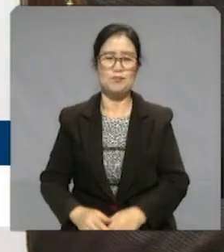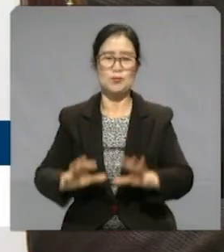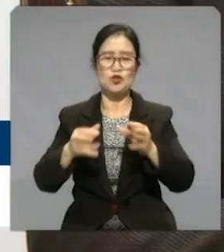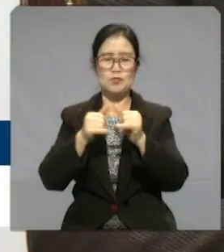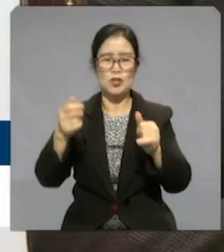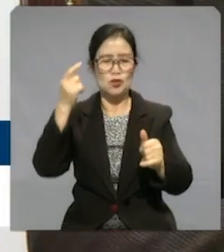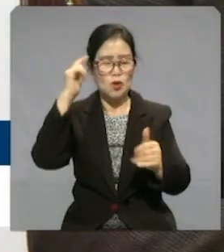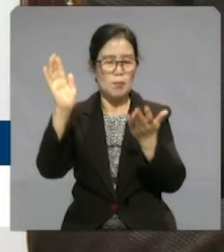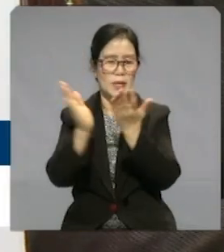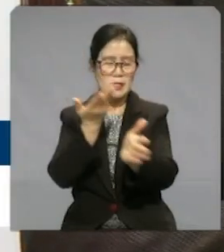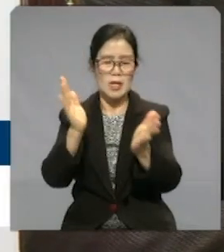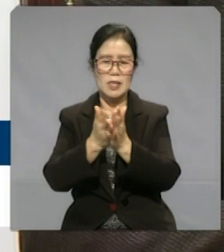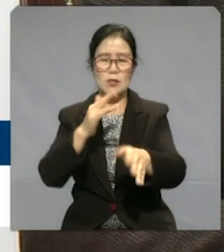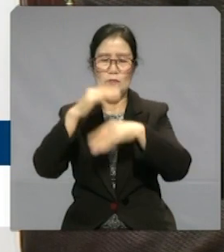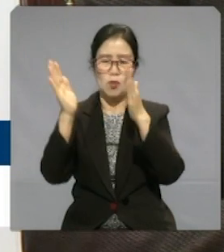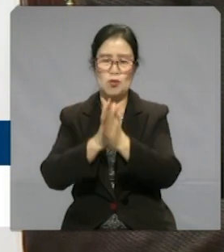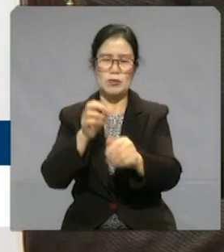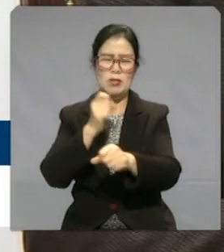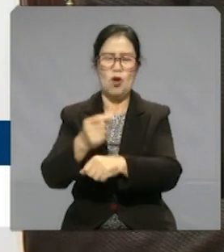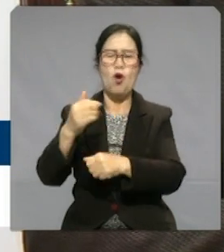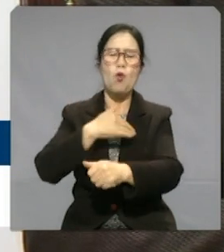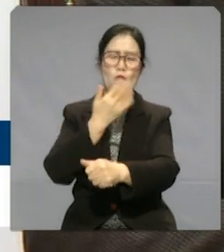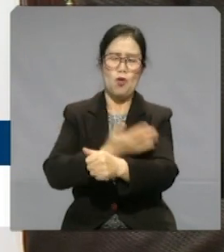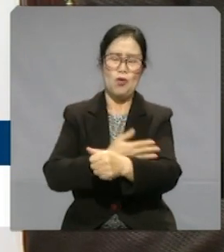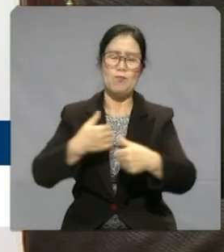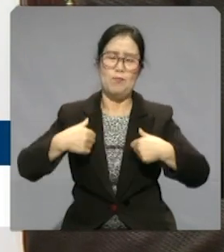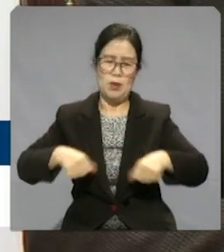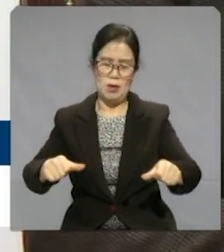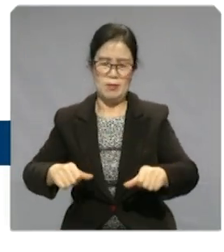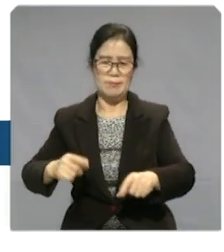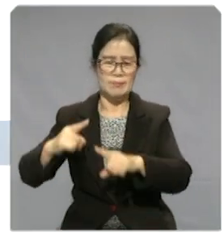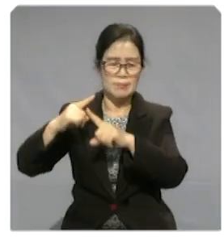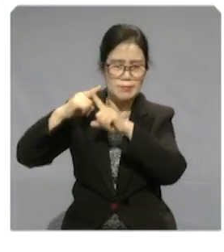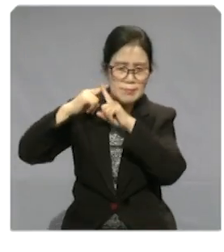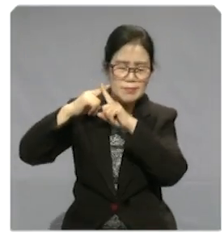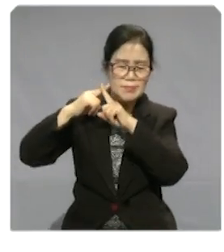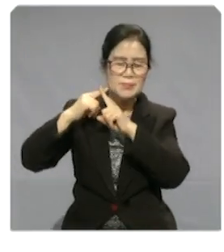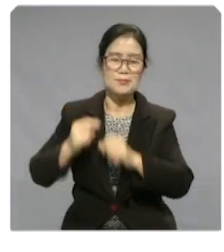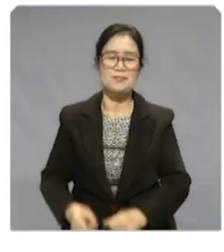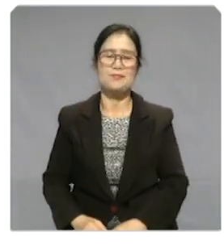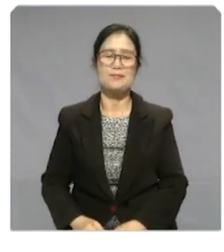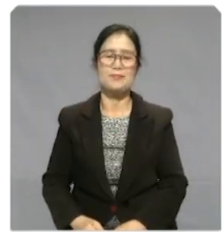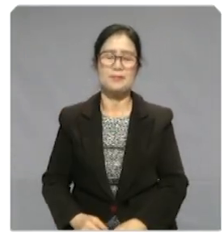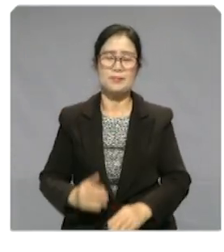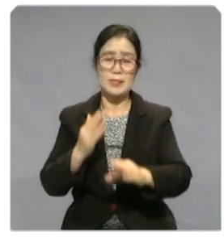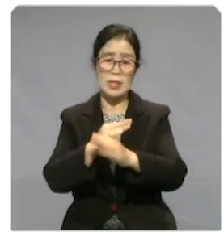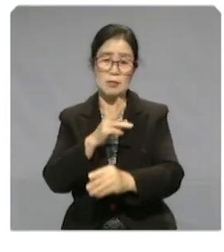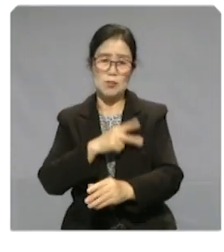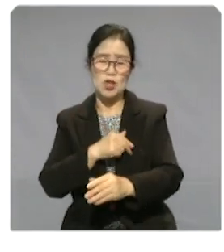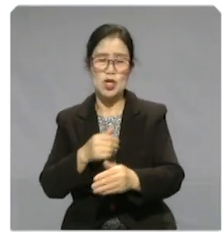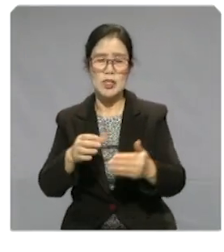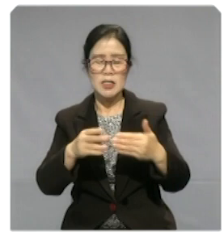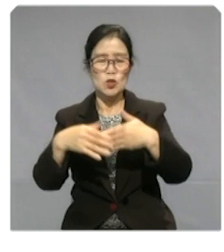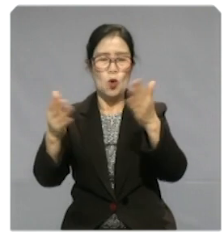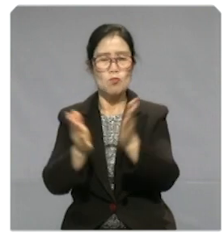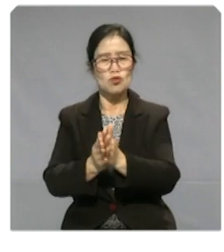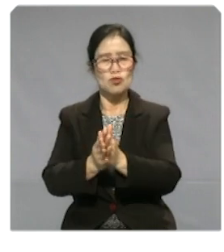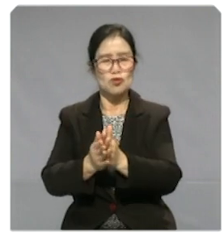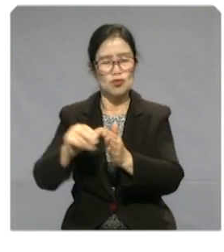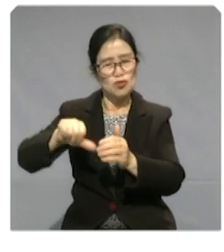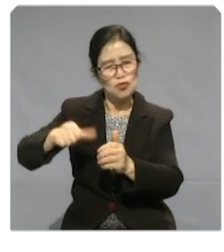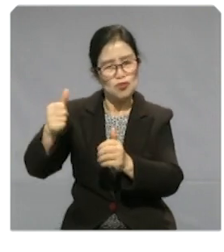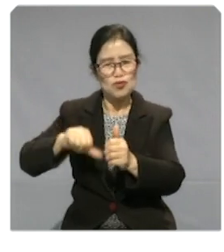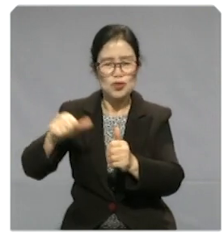맞지 않는 모든 기득권을 내려놓고 사적성의 각오와 당 핵심 의원은 지도부 거취에 당 안팎의 압박